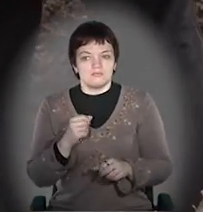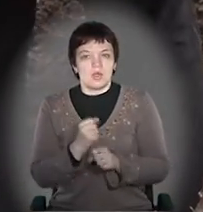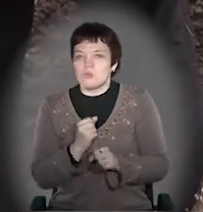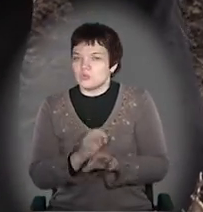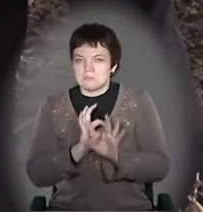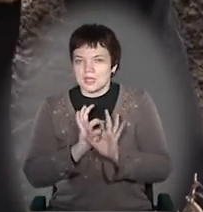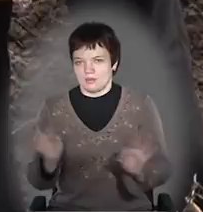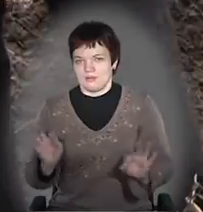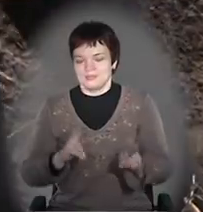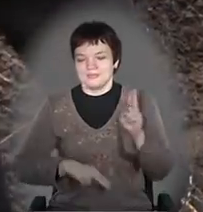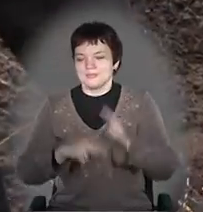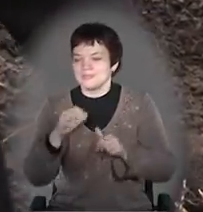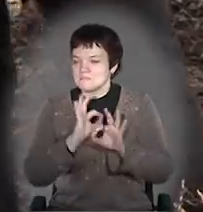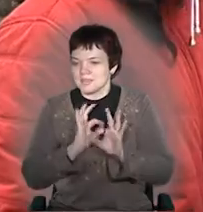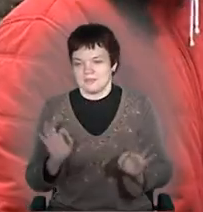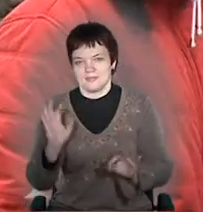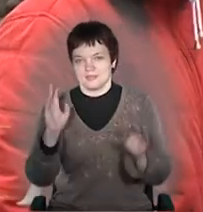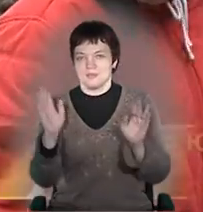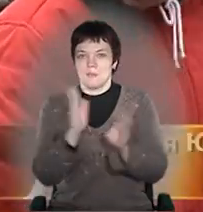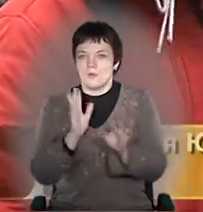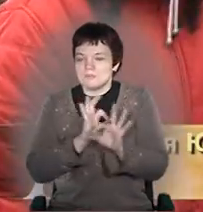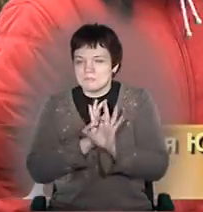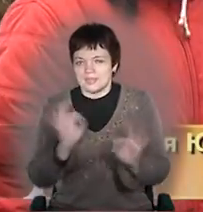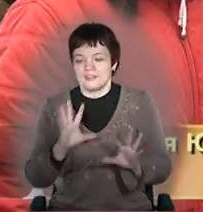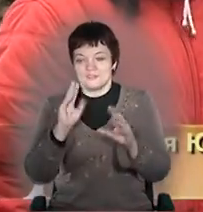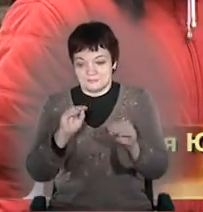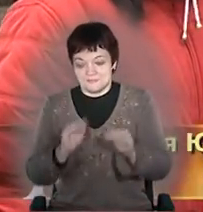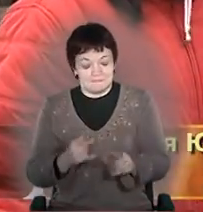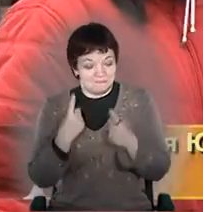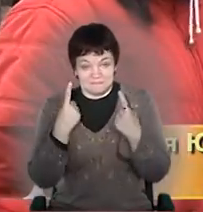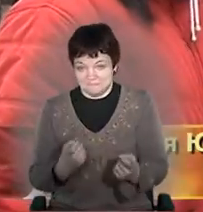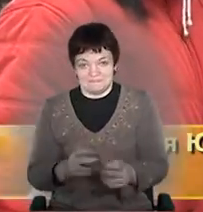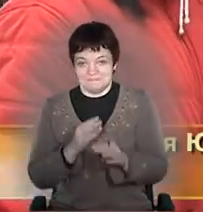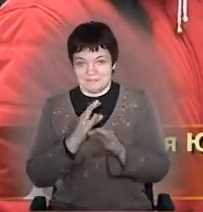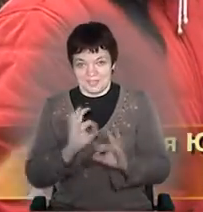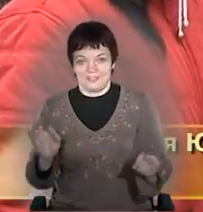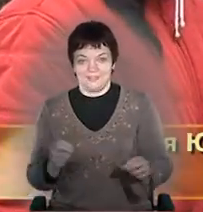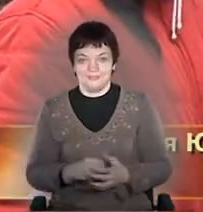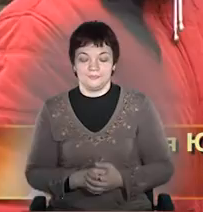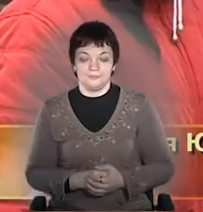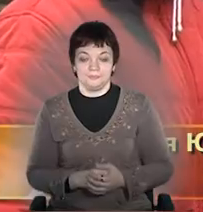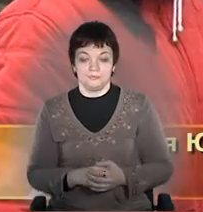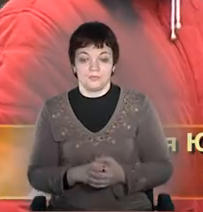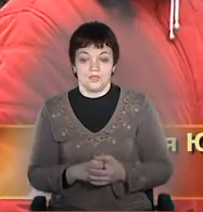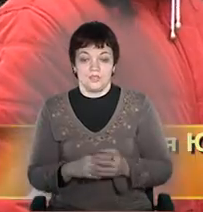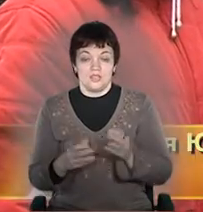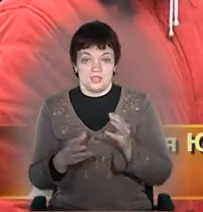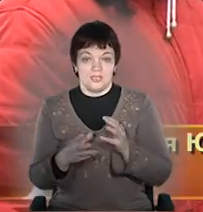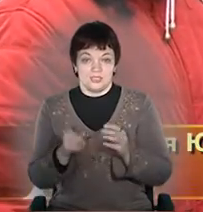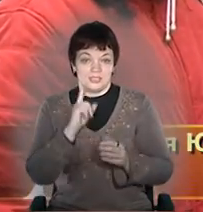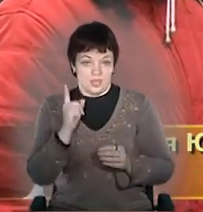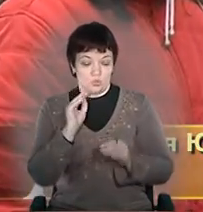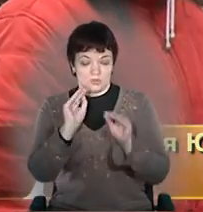прекрасна погода, прекрасне настроєння, прекрасно все садиться. Ми наступаємо зеленими